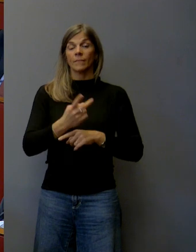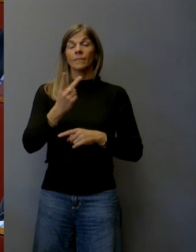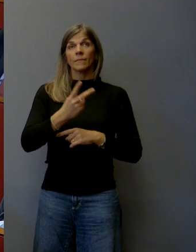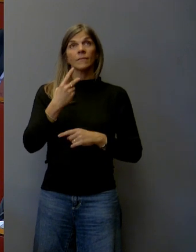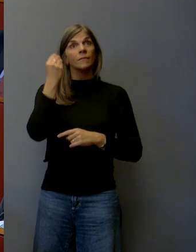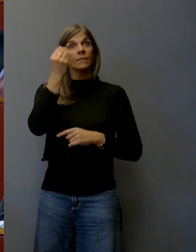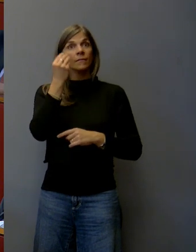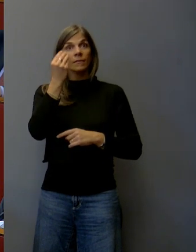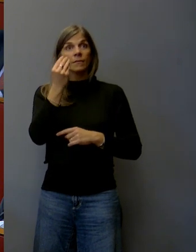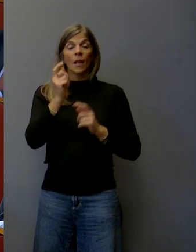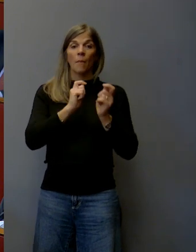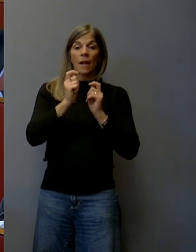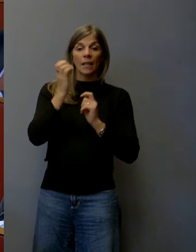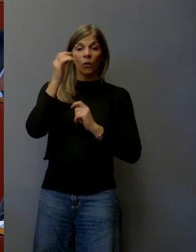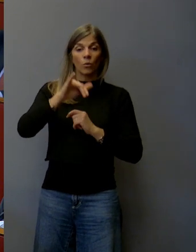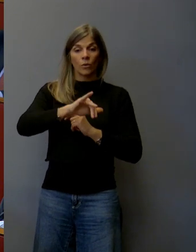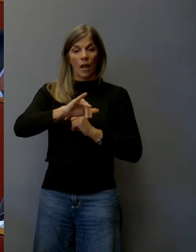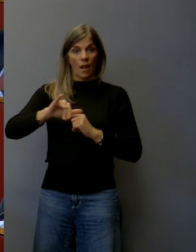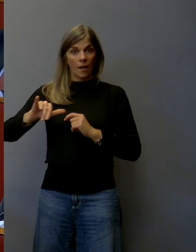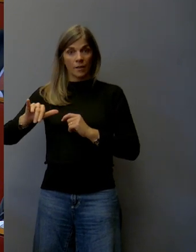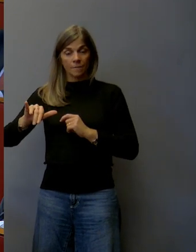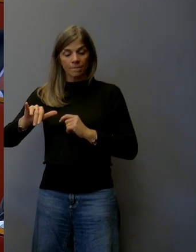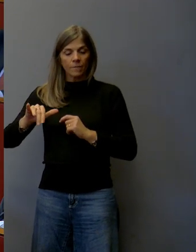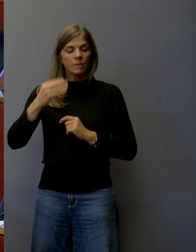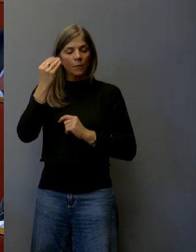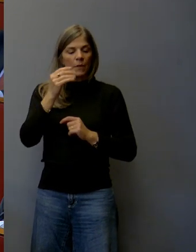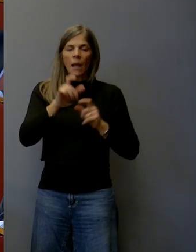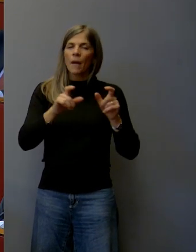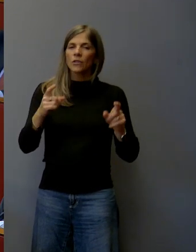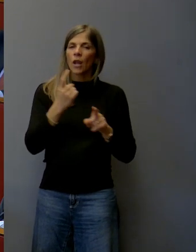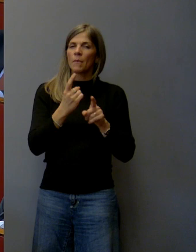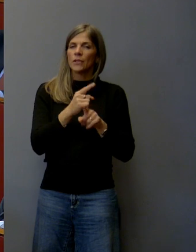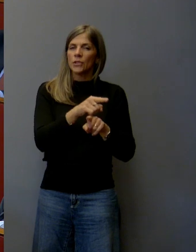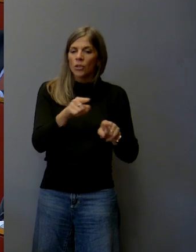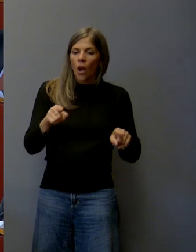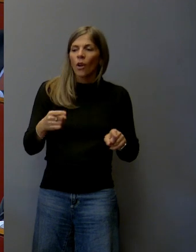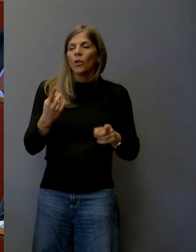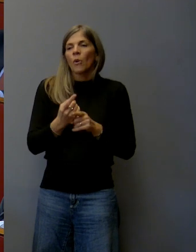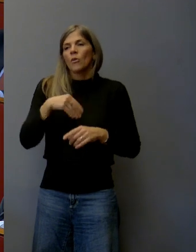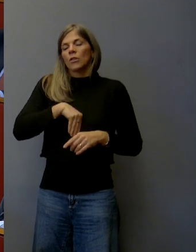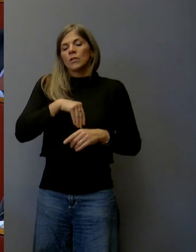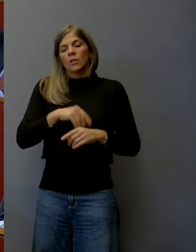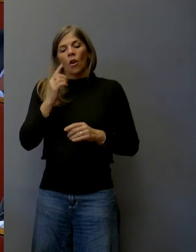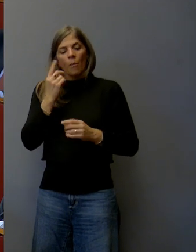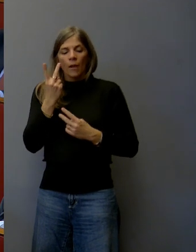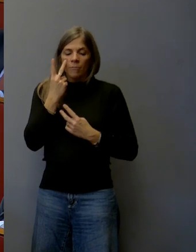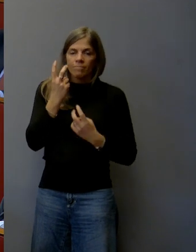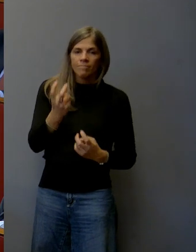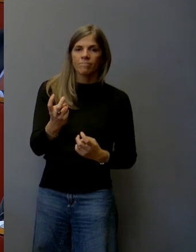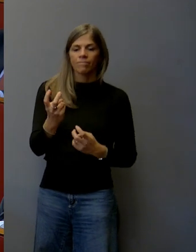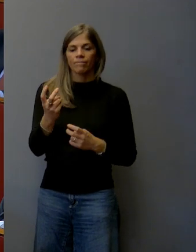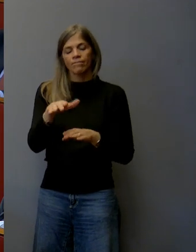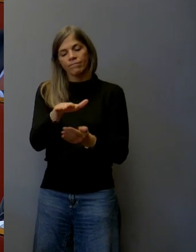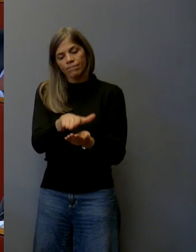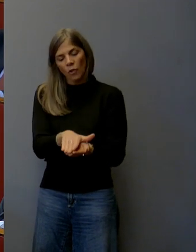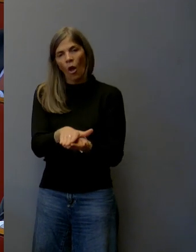che sarebbe anche le necessità delle persone di poter vedere i propri cari perché poi mi stupisco che in questa stessa